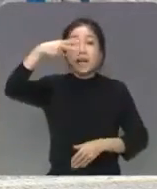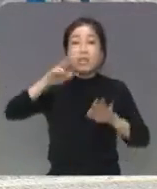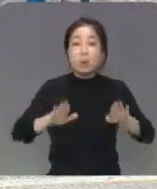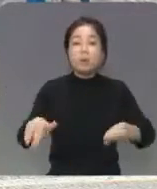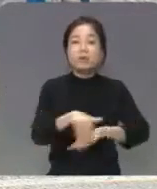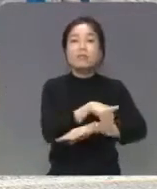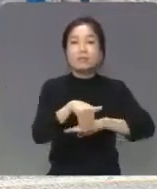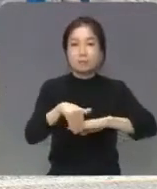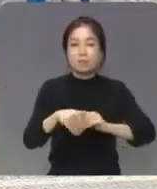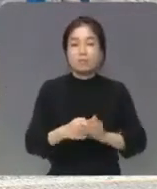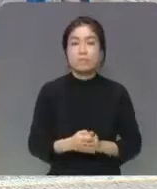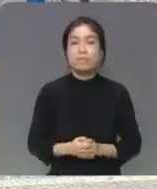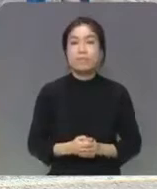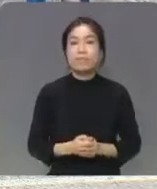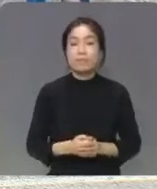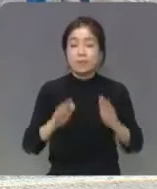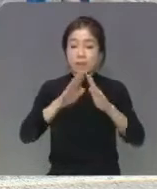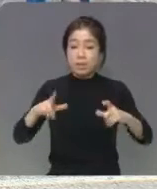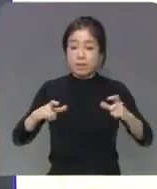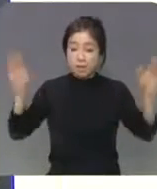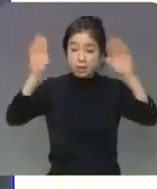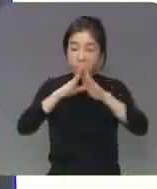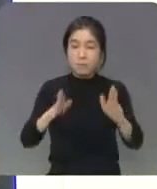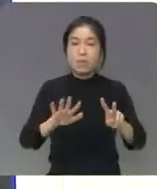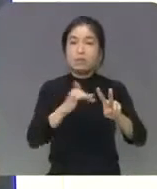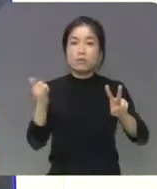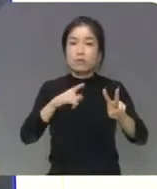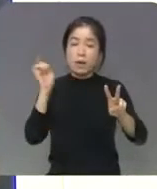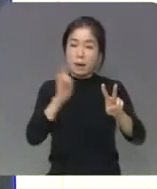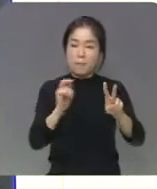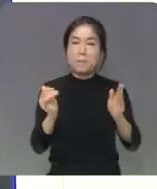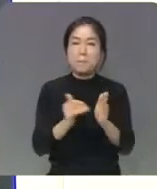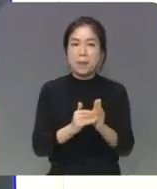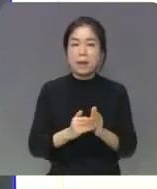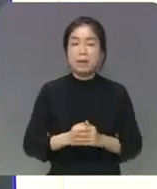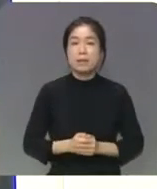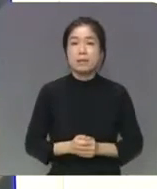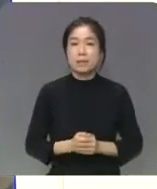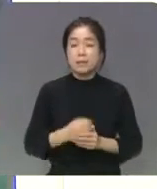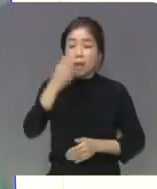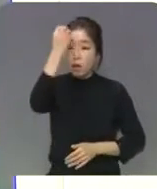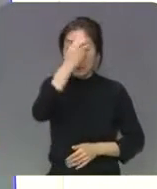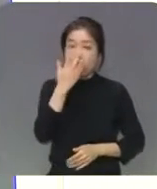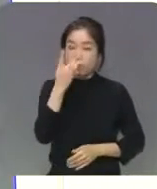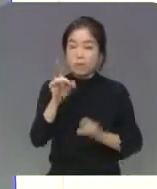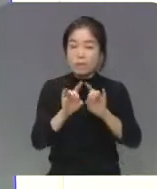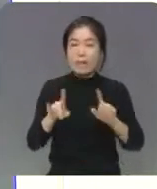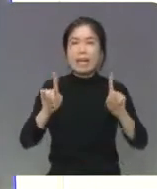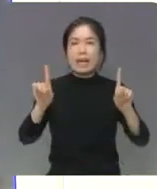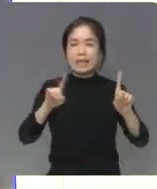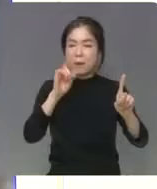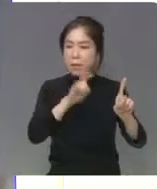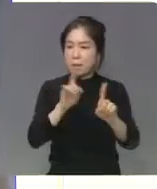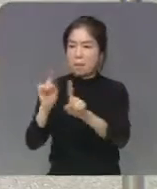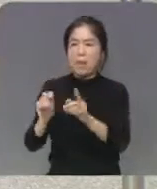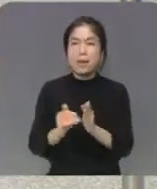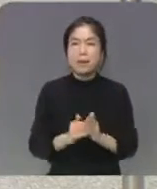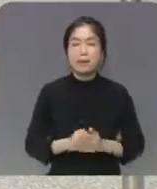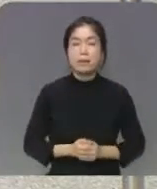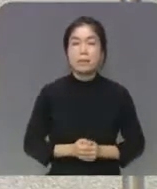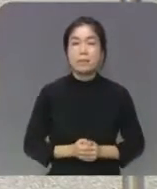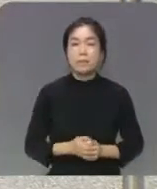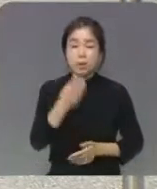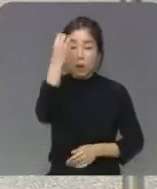튕겨 합니다 하남 에서는 밤 4 의 규명이 확진 자 확인됩니다 고음과 힘찬 에서 각각 1명씩 발생했는데요